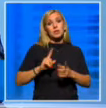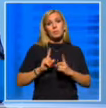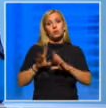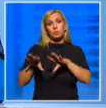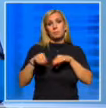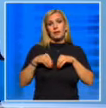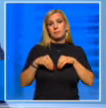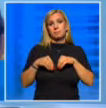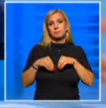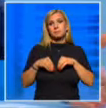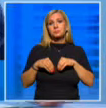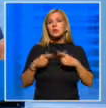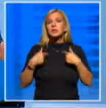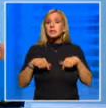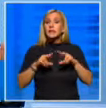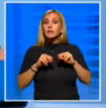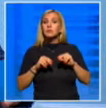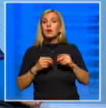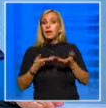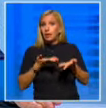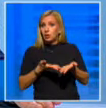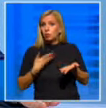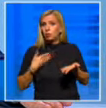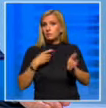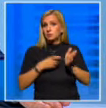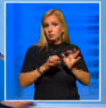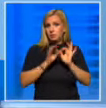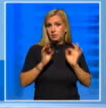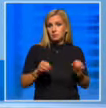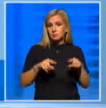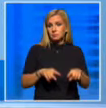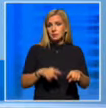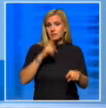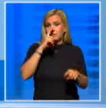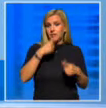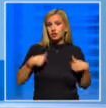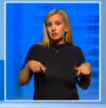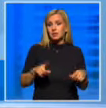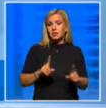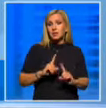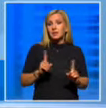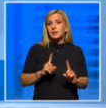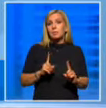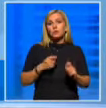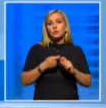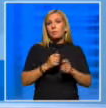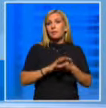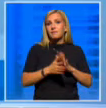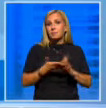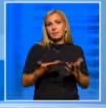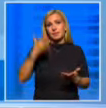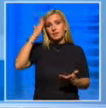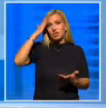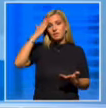приемливо за нас. Ние казахме, ето, има законодателни мерки, които са важни за нас. Няма как да си оправим държавата, докато